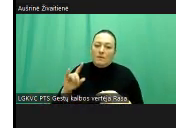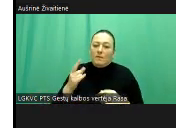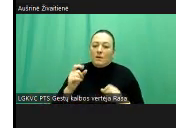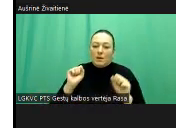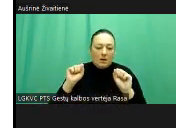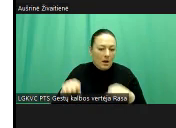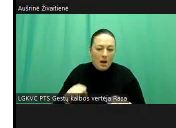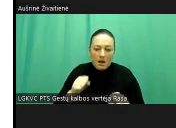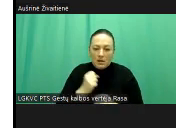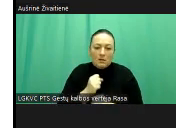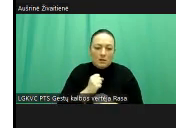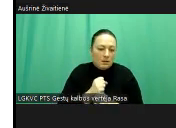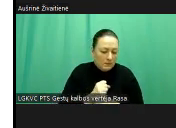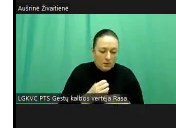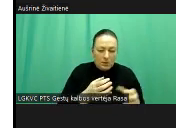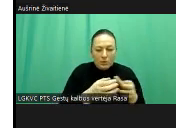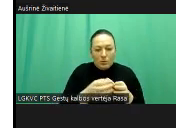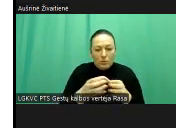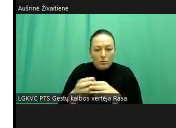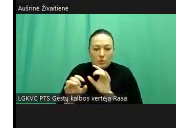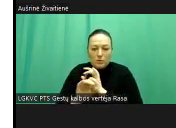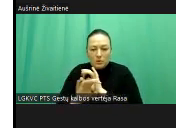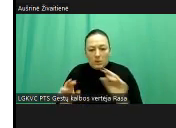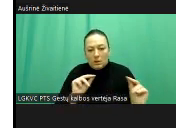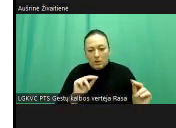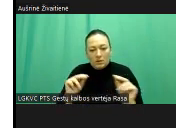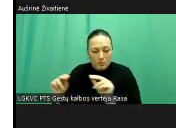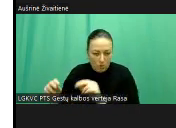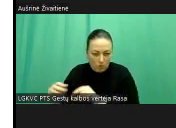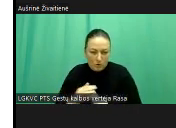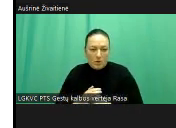dirbti grupėmis su skirtingais mokytojais,